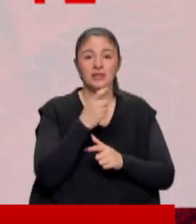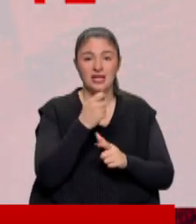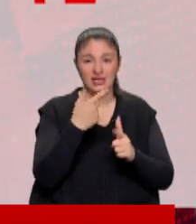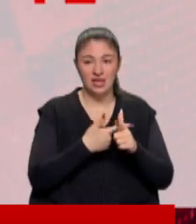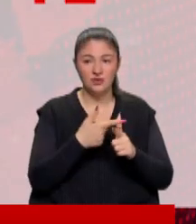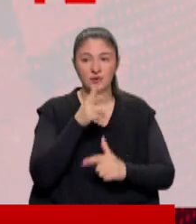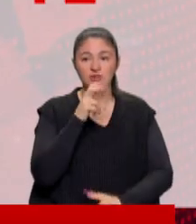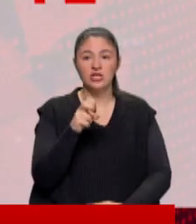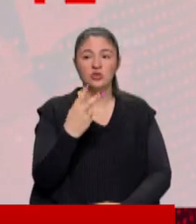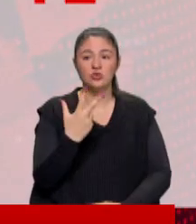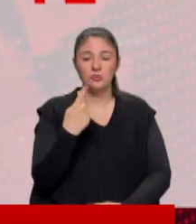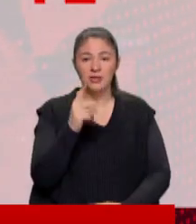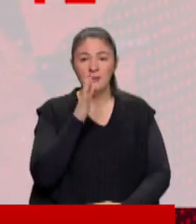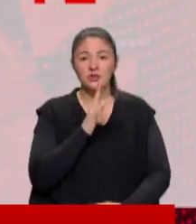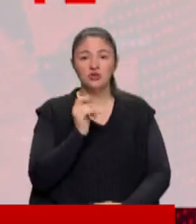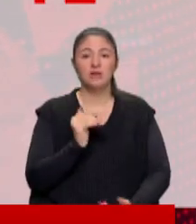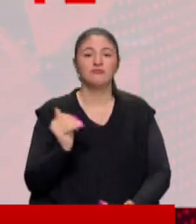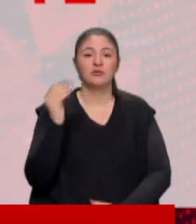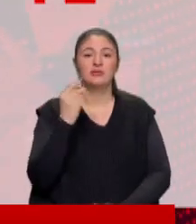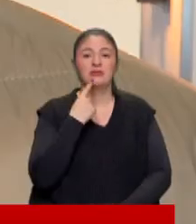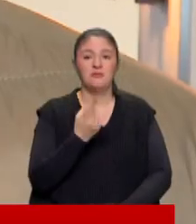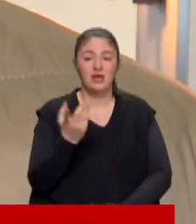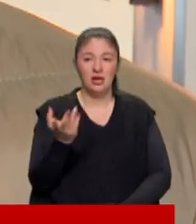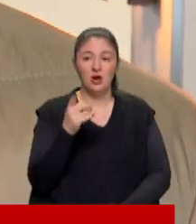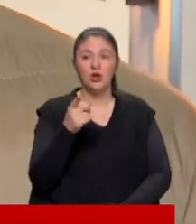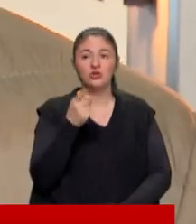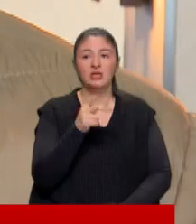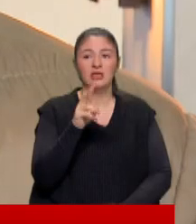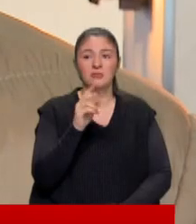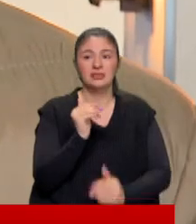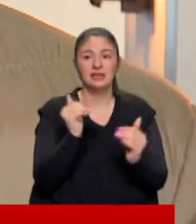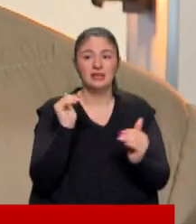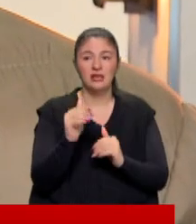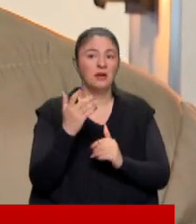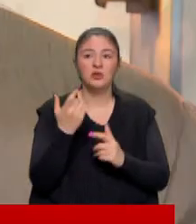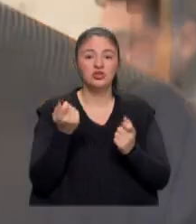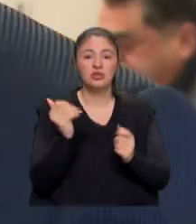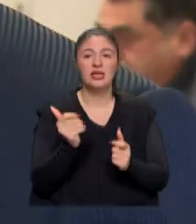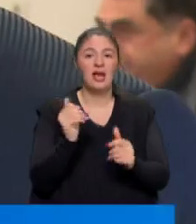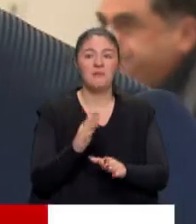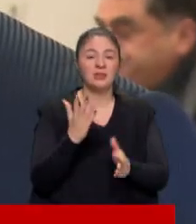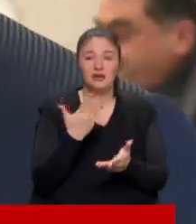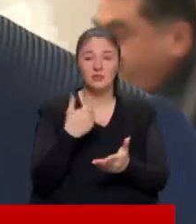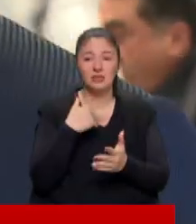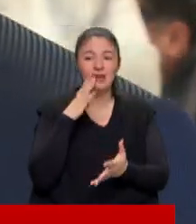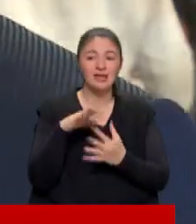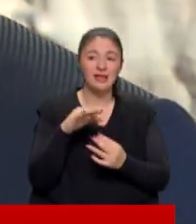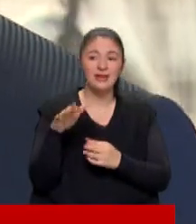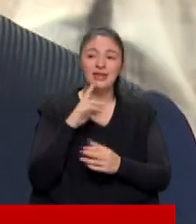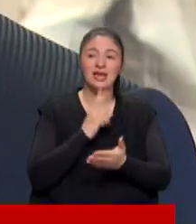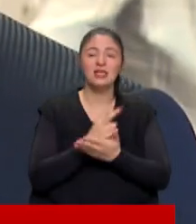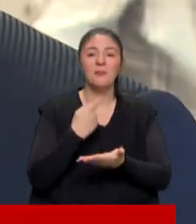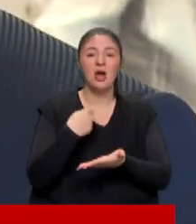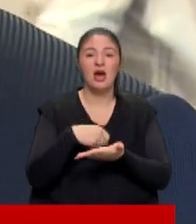ise 383 bin 500 liraya çıkması demek. Konutlara %25 sınırlama geldi ama iş yerlerine gelmedi. Biz insanlarda kesinlikle